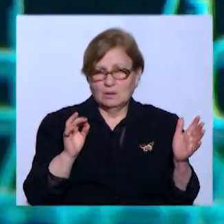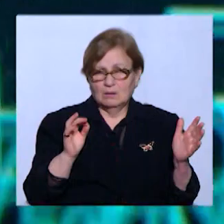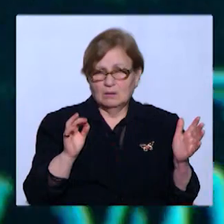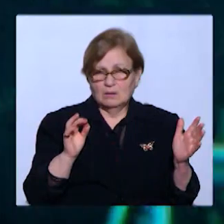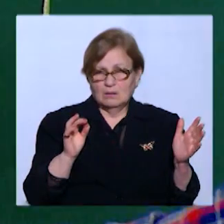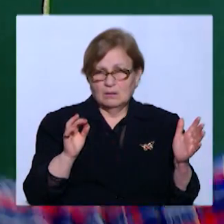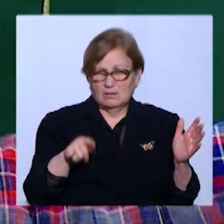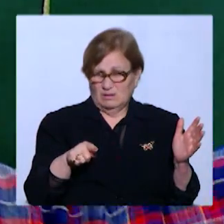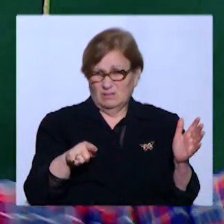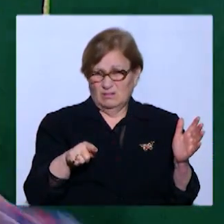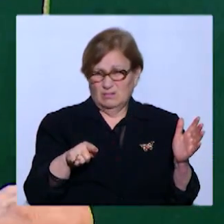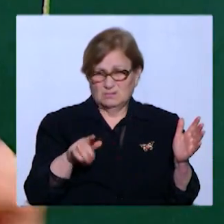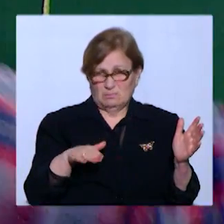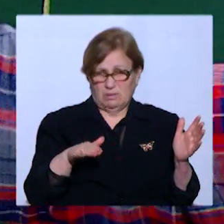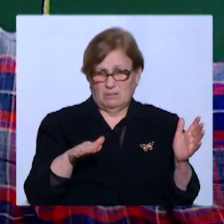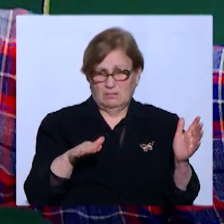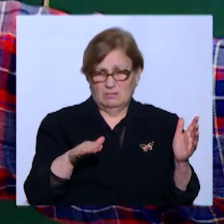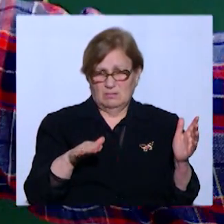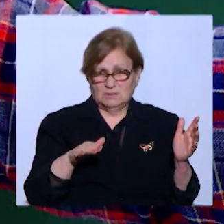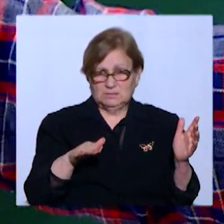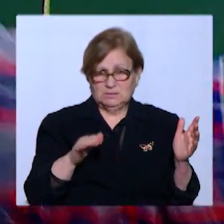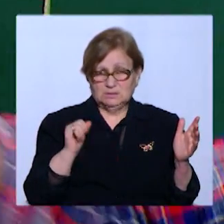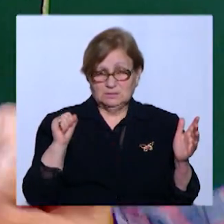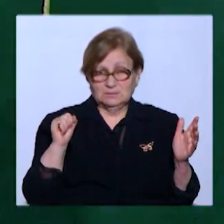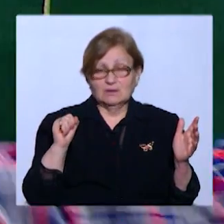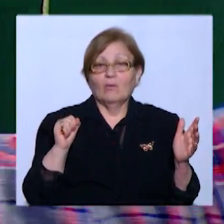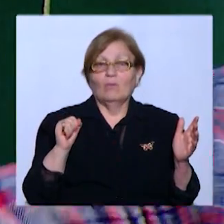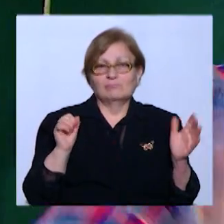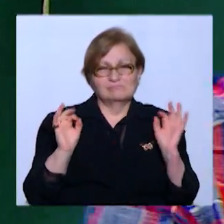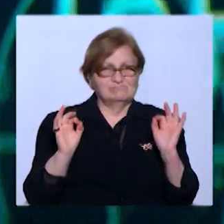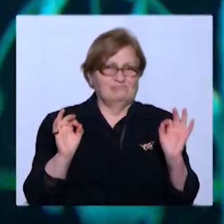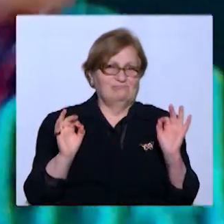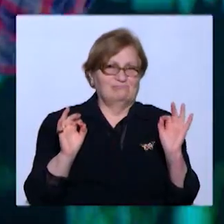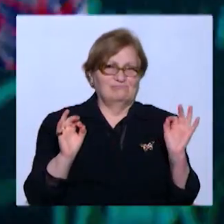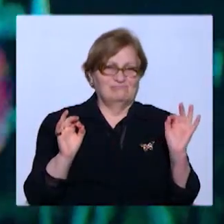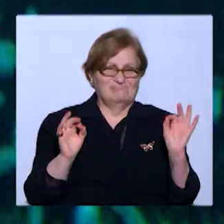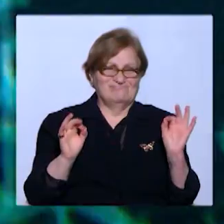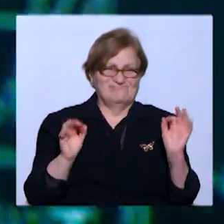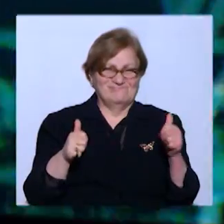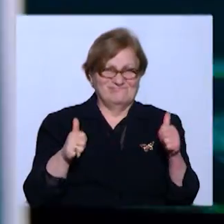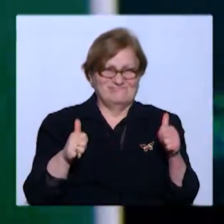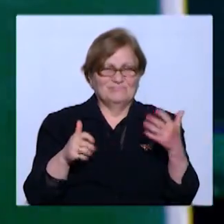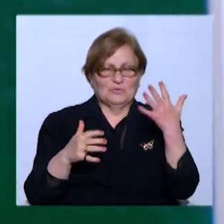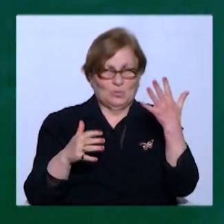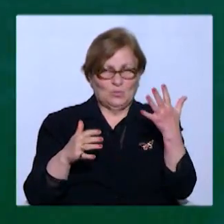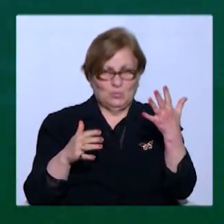არა, ეს. აბა ეს. ო, ძალიან მაგარია.